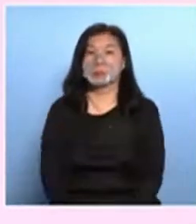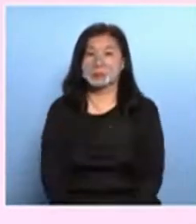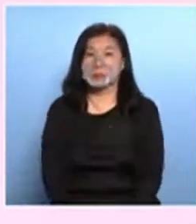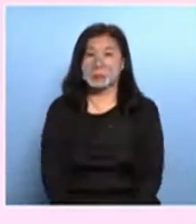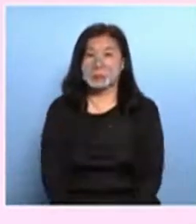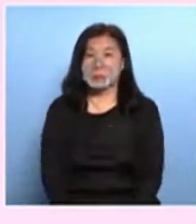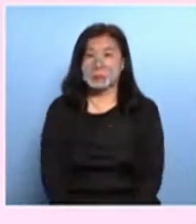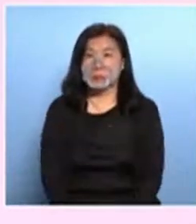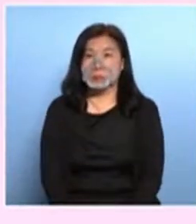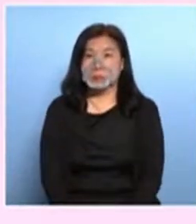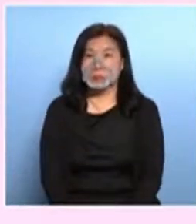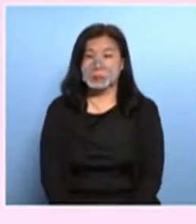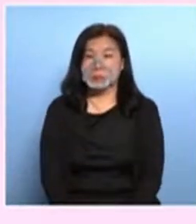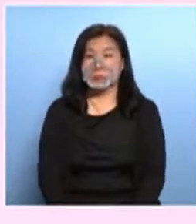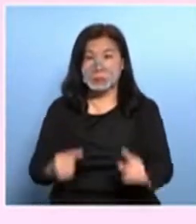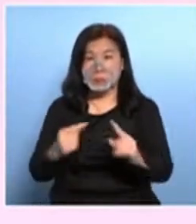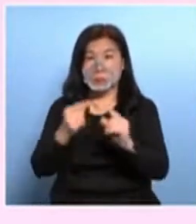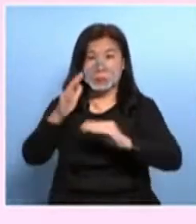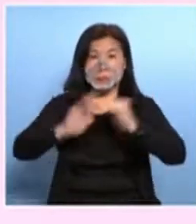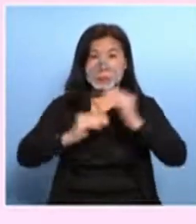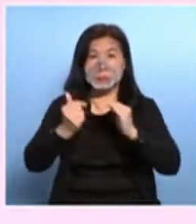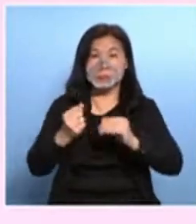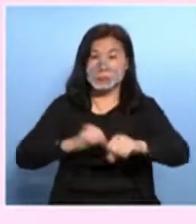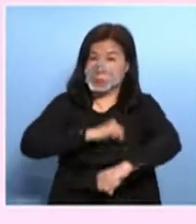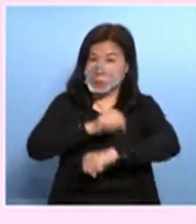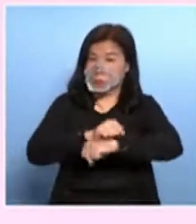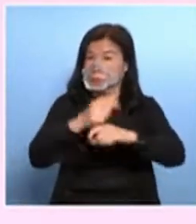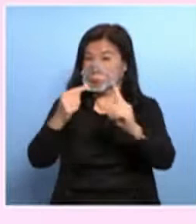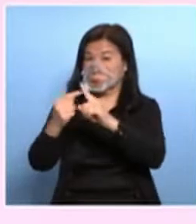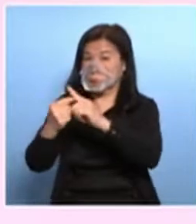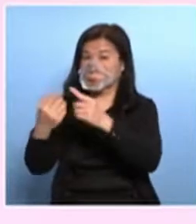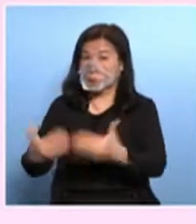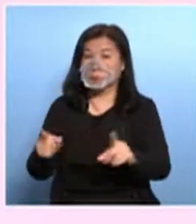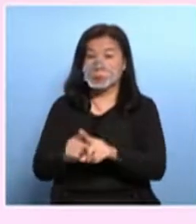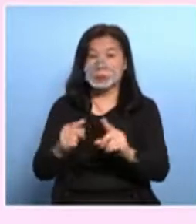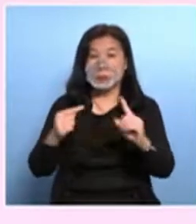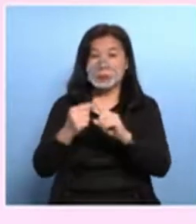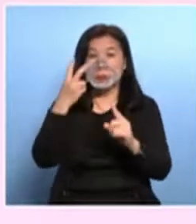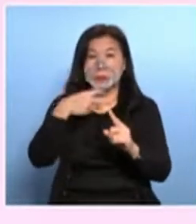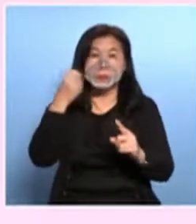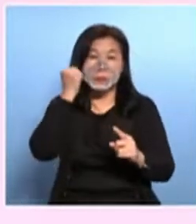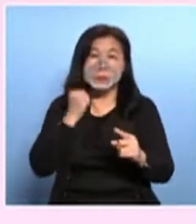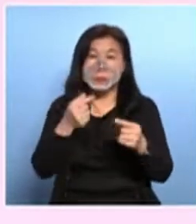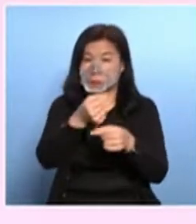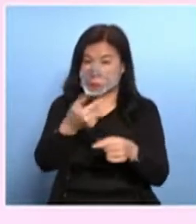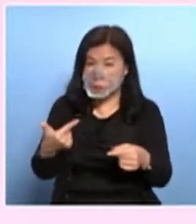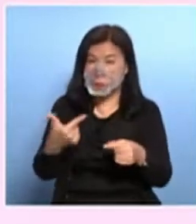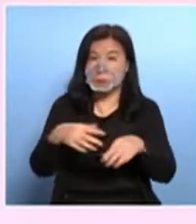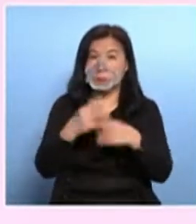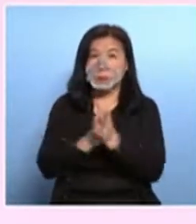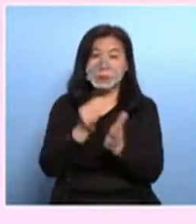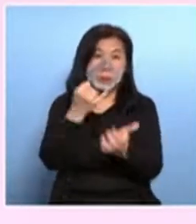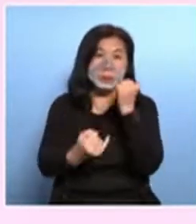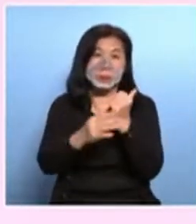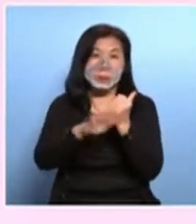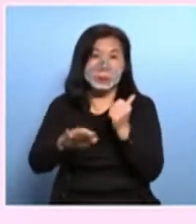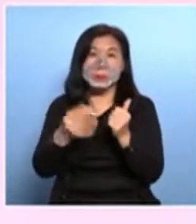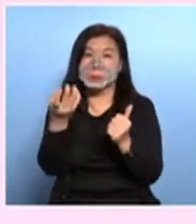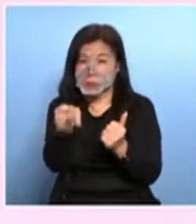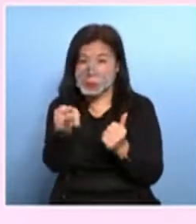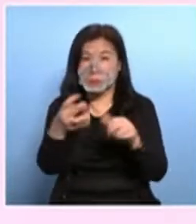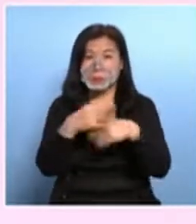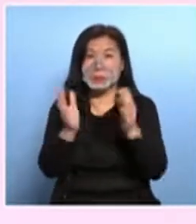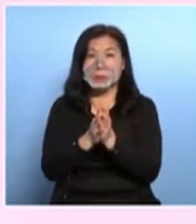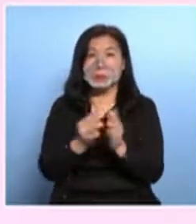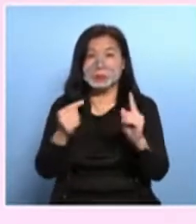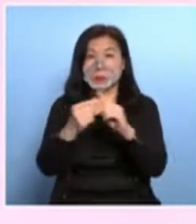and efficient traffic and transport system. 同埋勞 Talent and labor force. With an aging population and a declining birth rate, Hong Kong's workforce